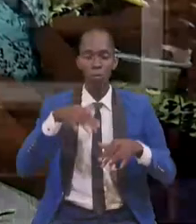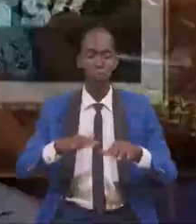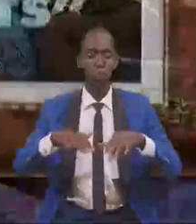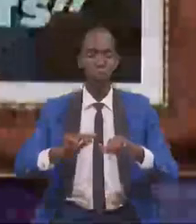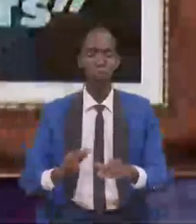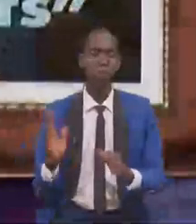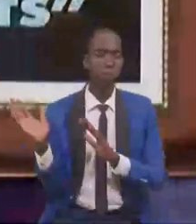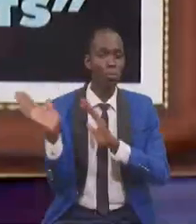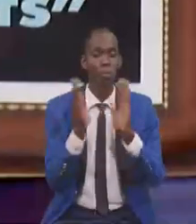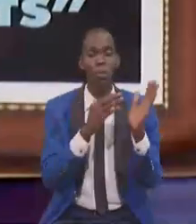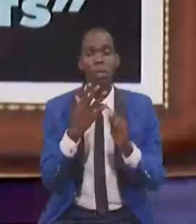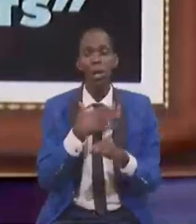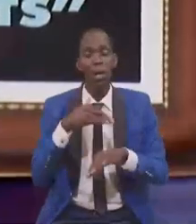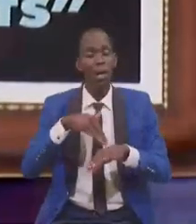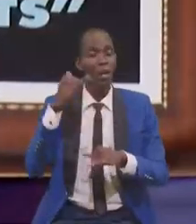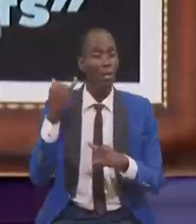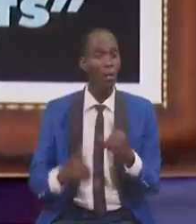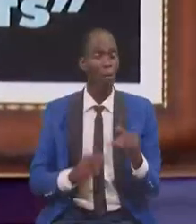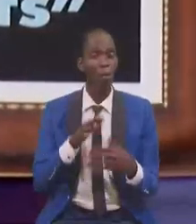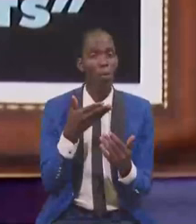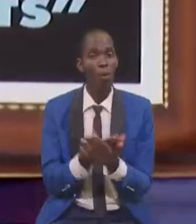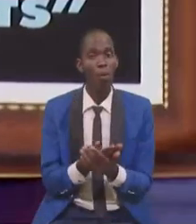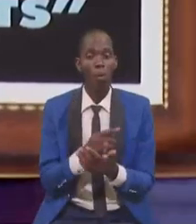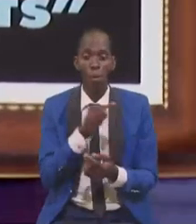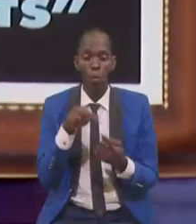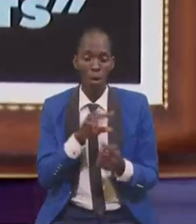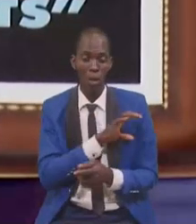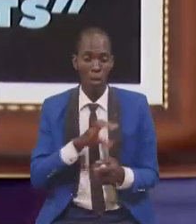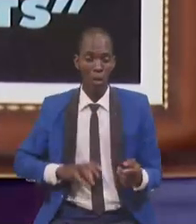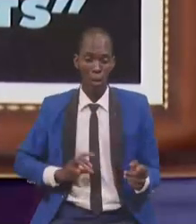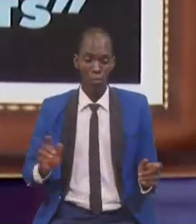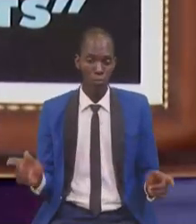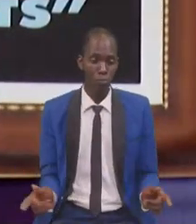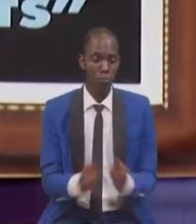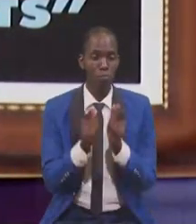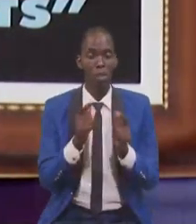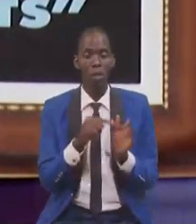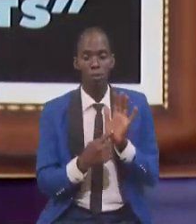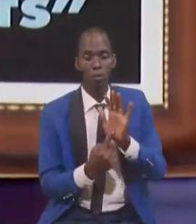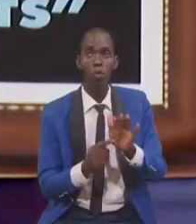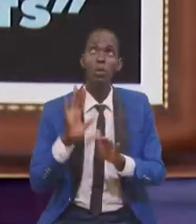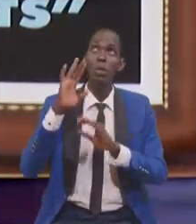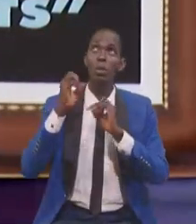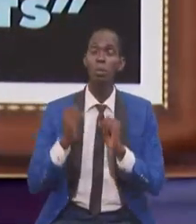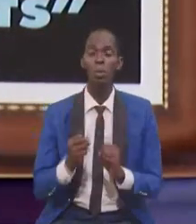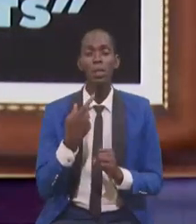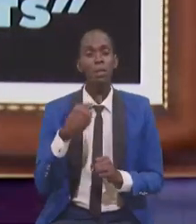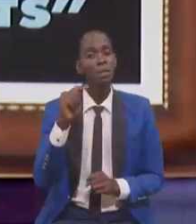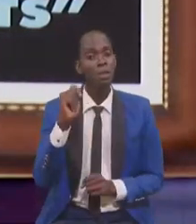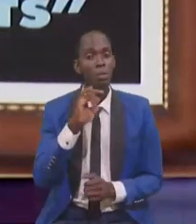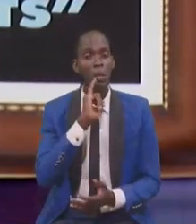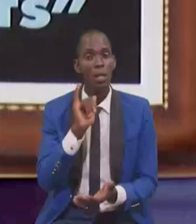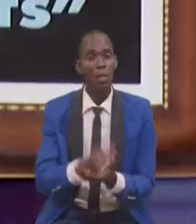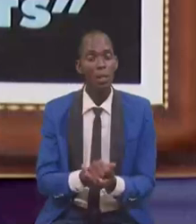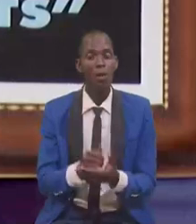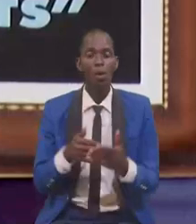le mugissement de la mer, à la fin de tout, quand Christ se présente et manifeste sa puissance, le